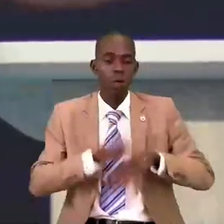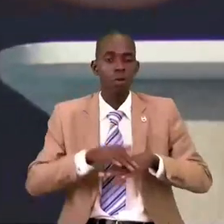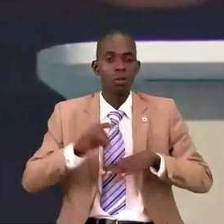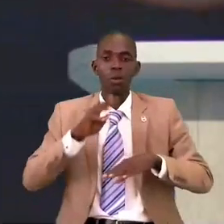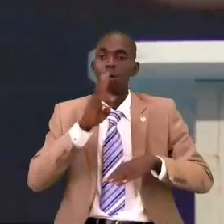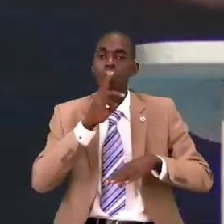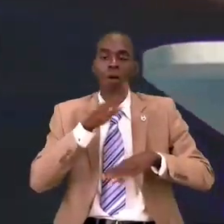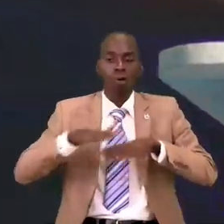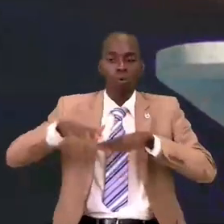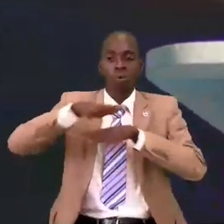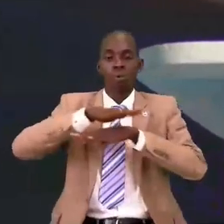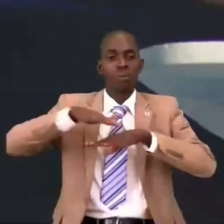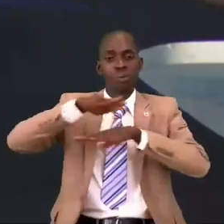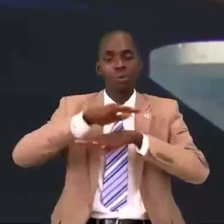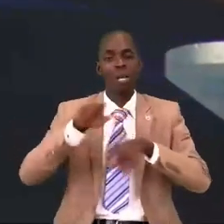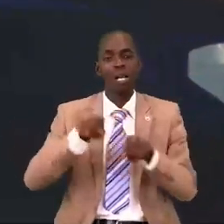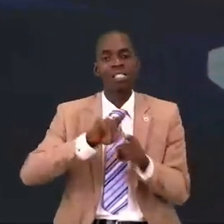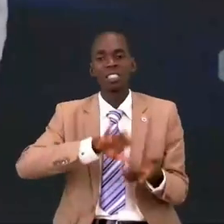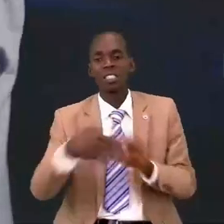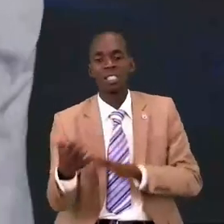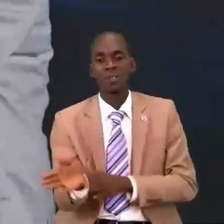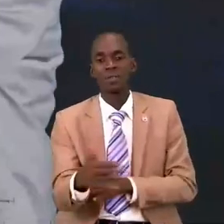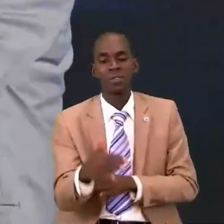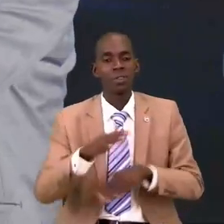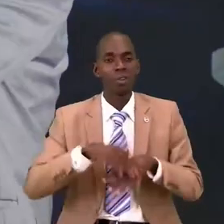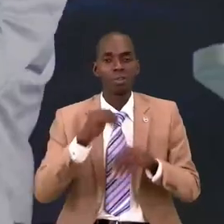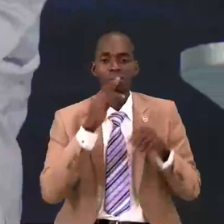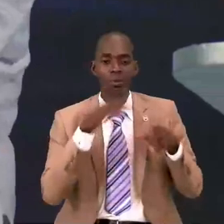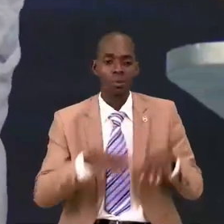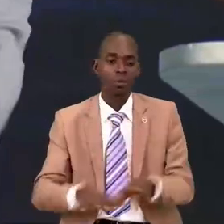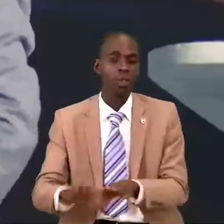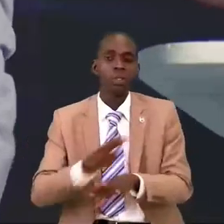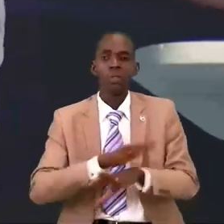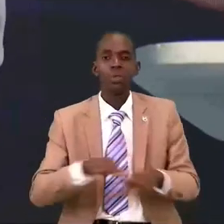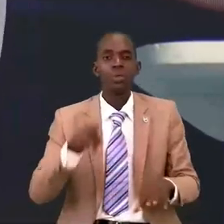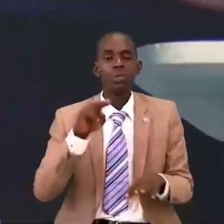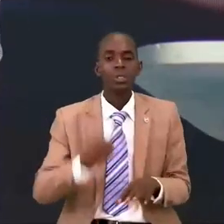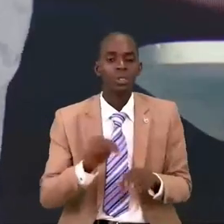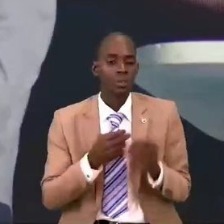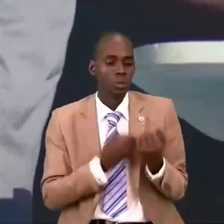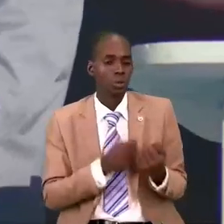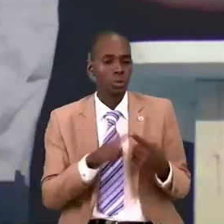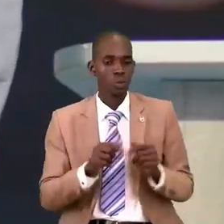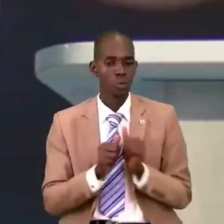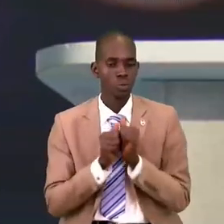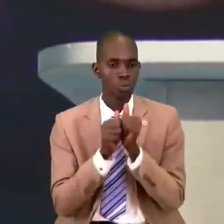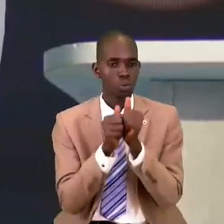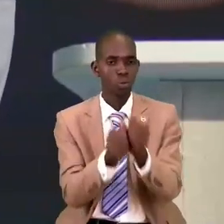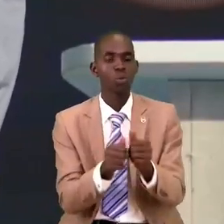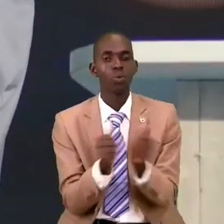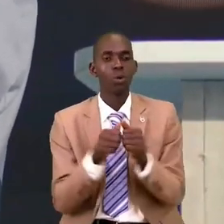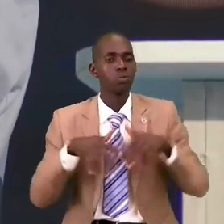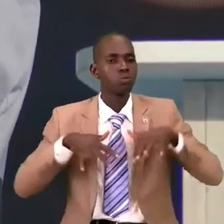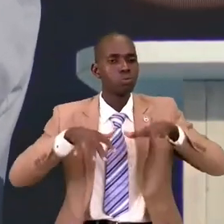sur la rivière. On n'a pas besoin de courage de tenir comme les autres et répéter ce